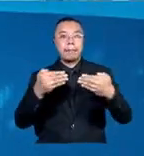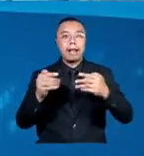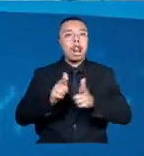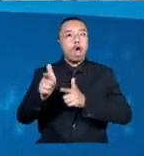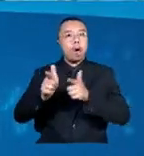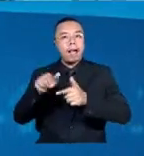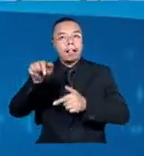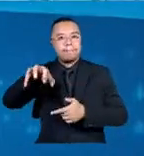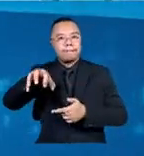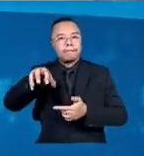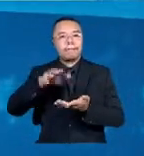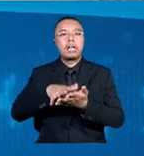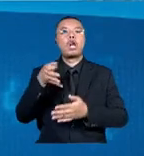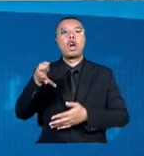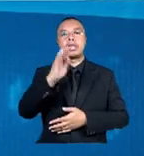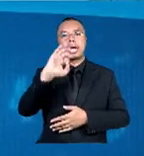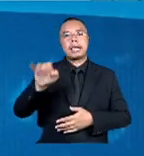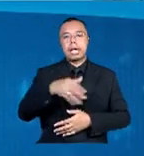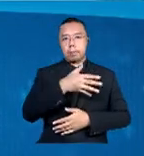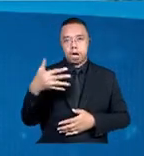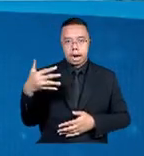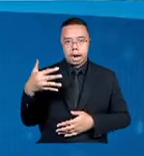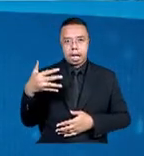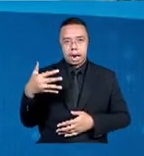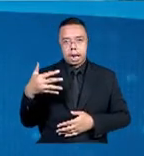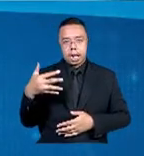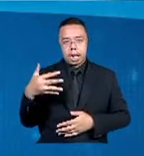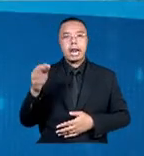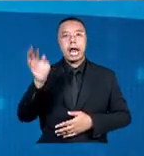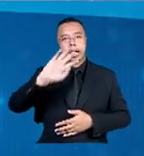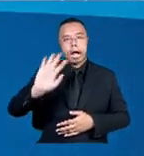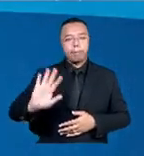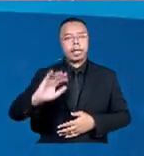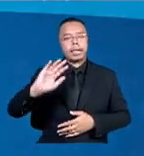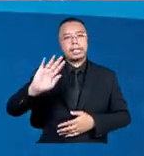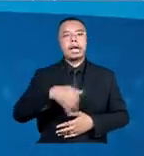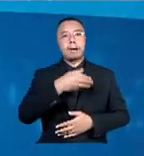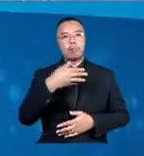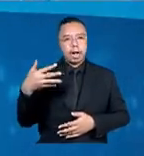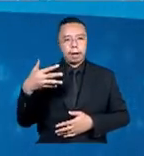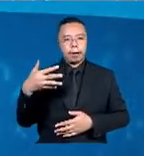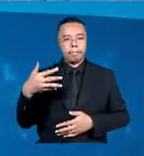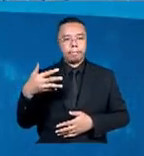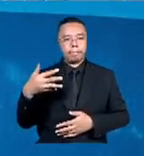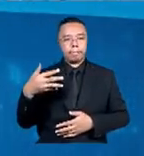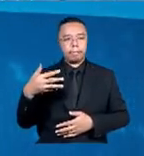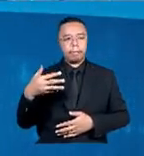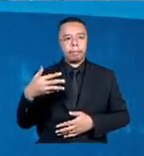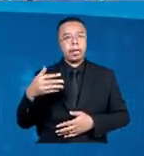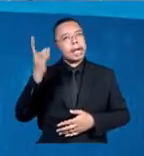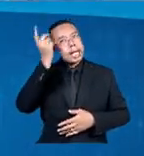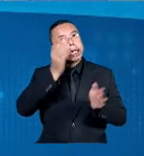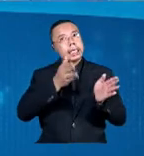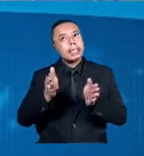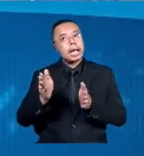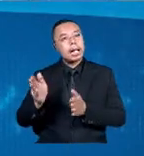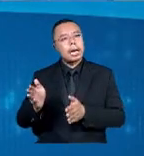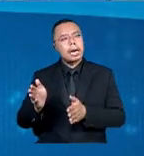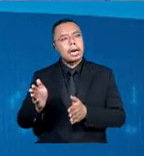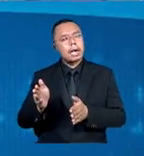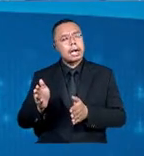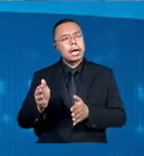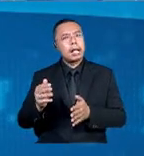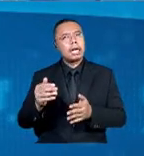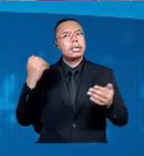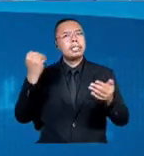di Kota Jayapura dan Kabupaten Jayapura. Dan direncanakan kirap